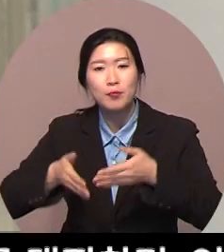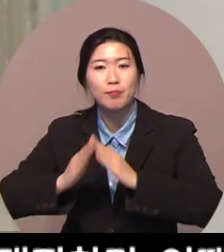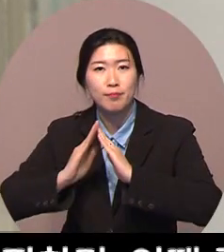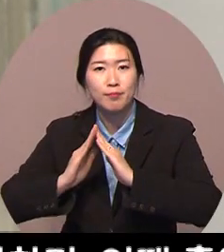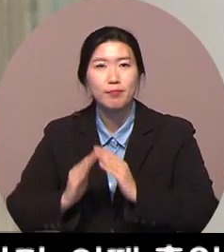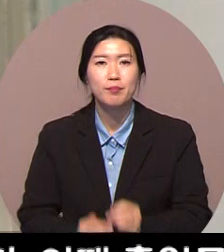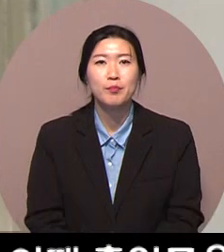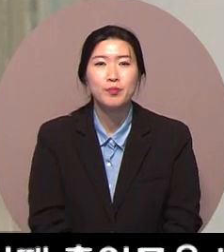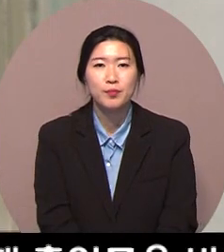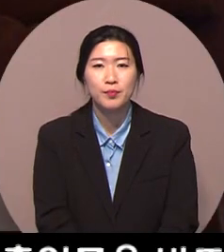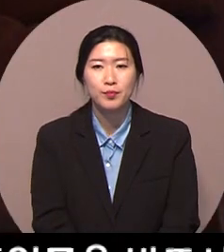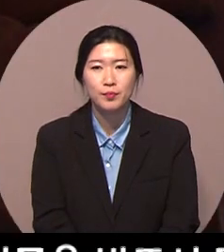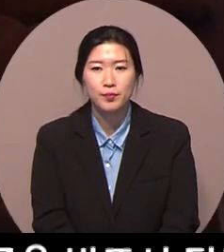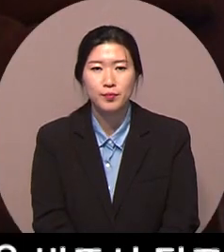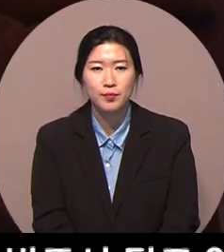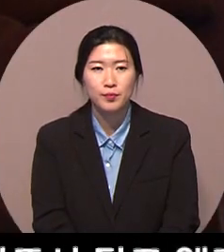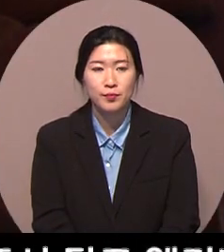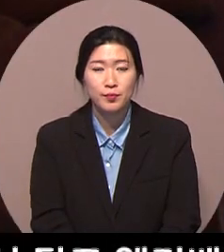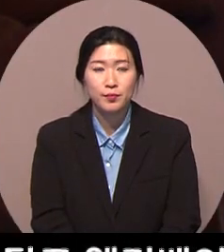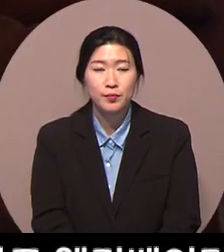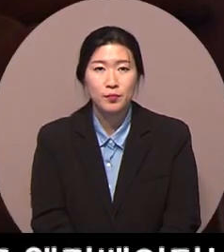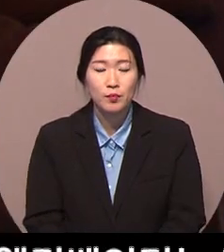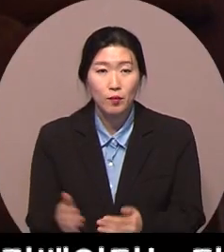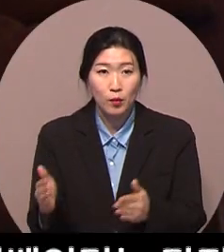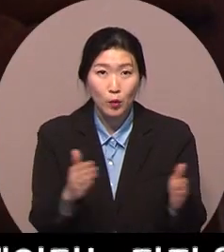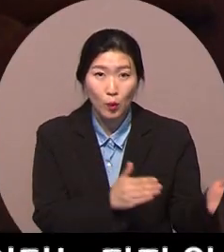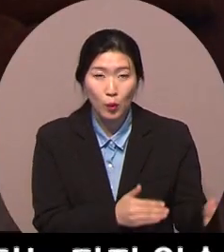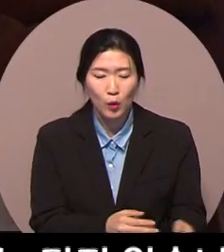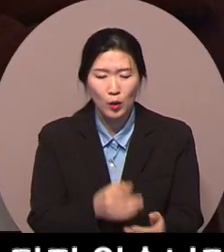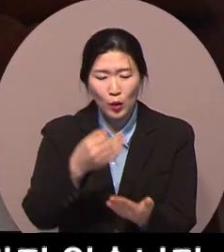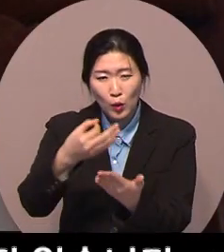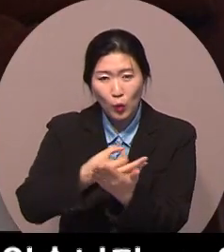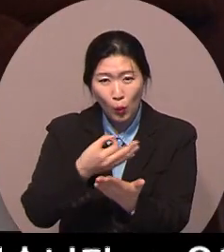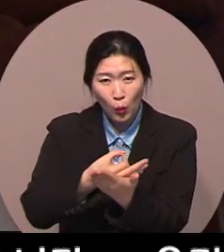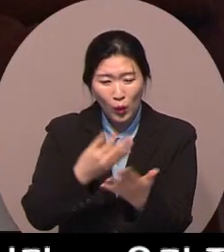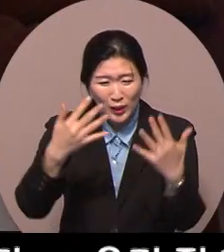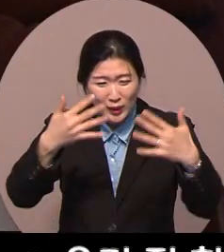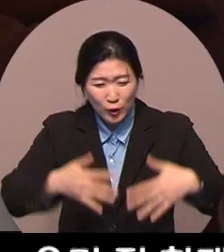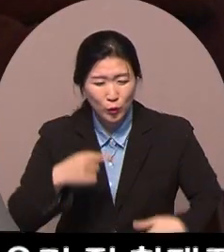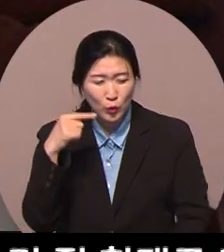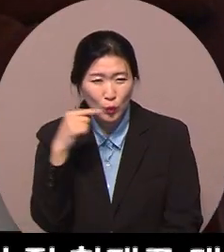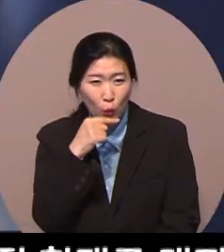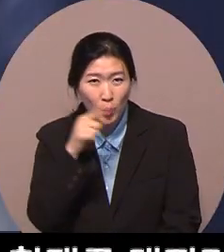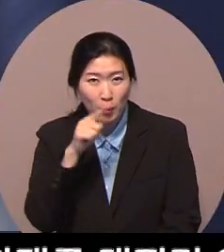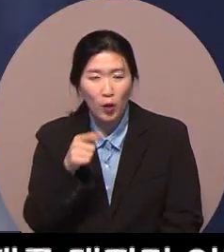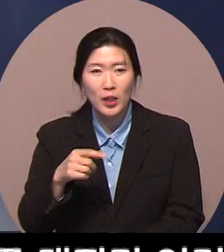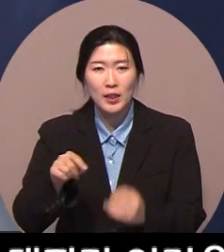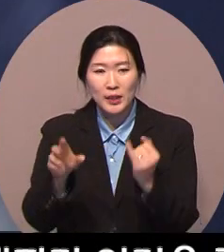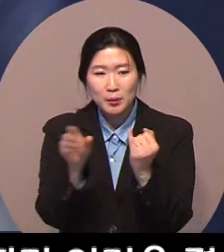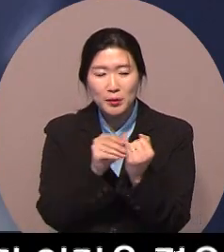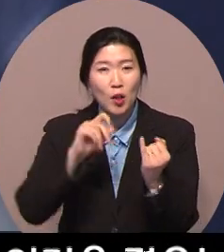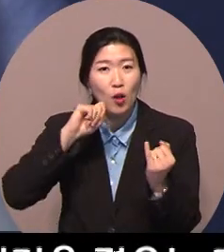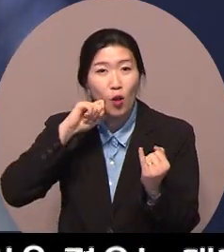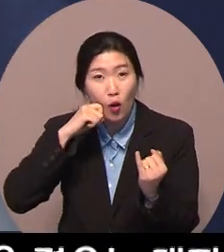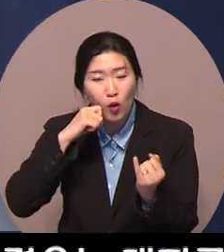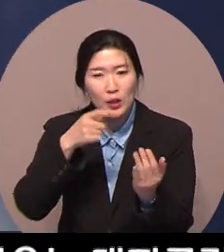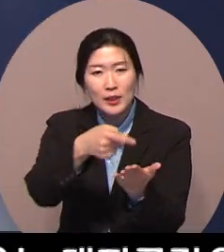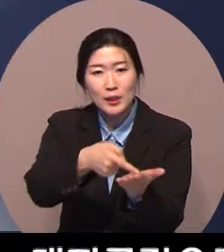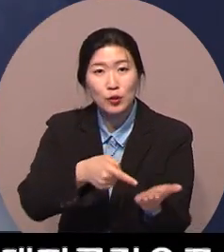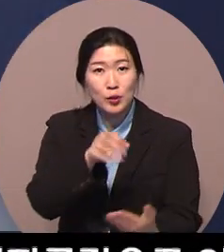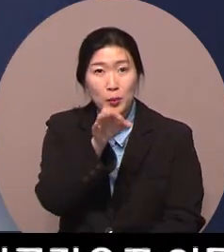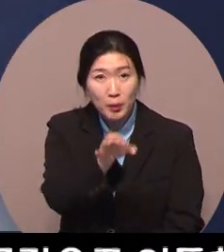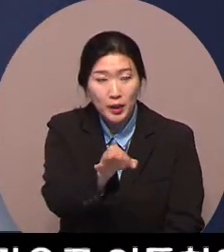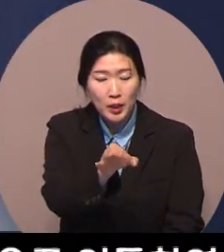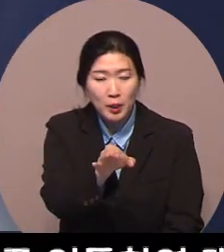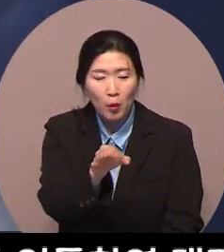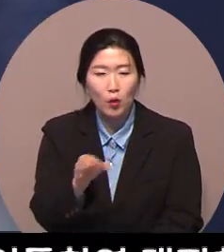대출도 시작됩니다. 소득 기준을 충족할 경우에만 지원되던 난임 부부 시술비, 고위험 임산부 의료비